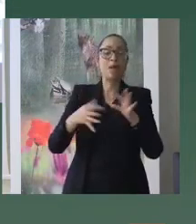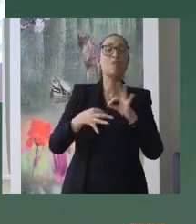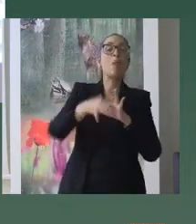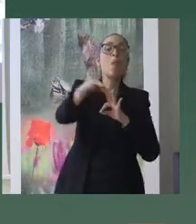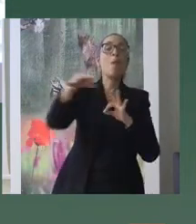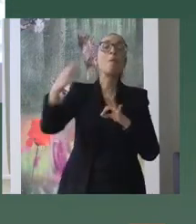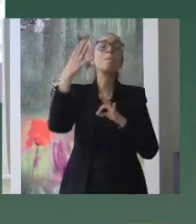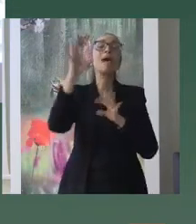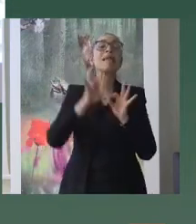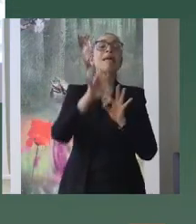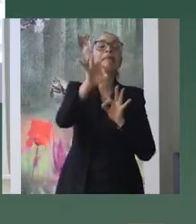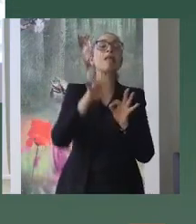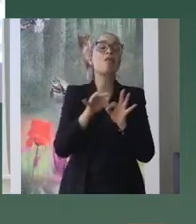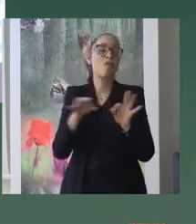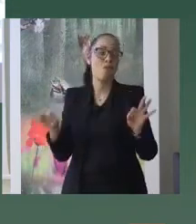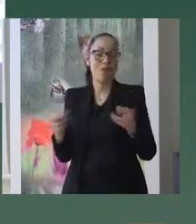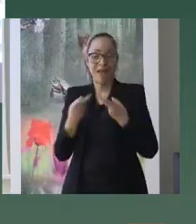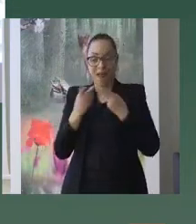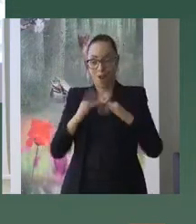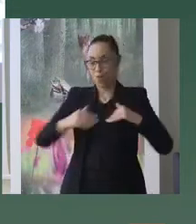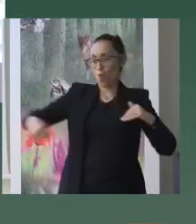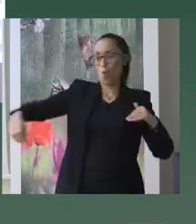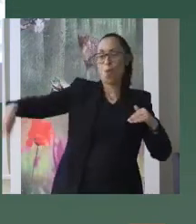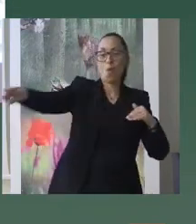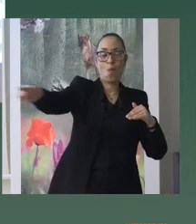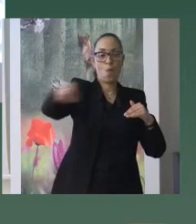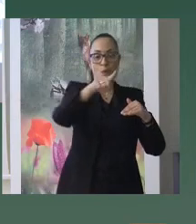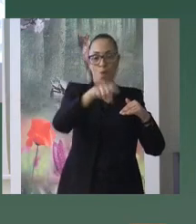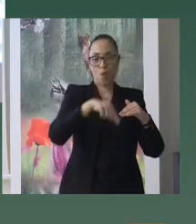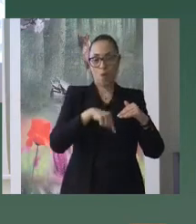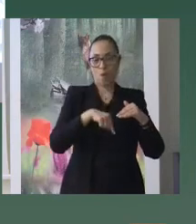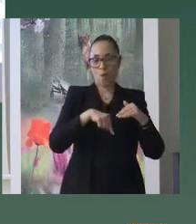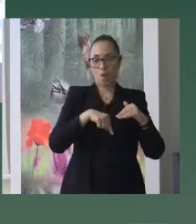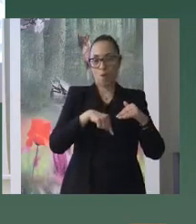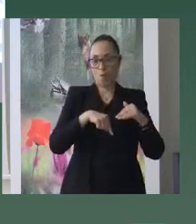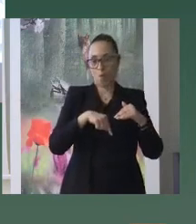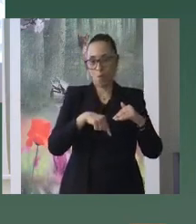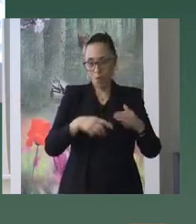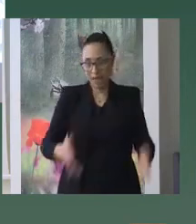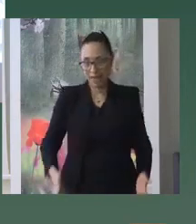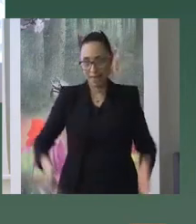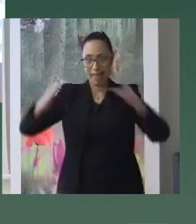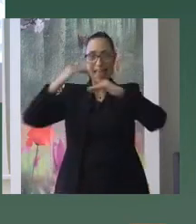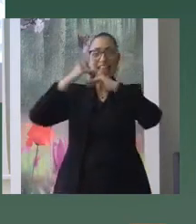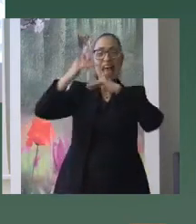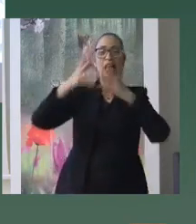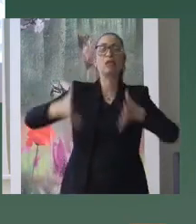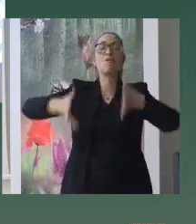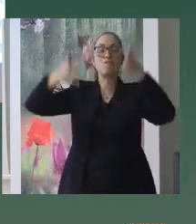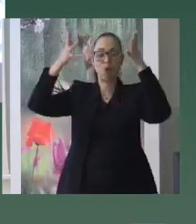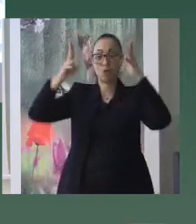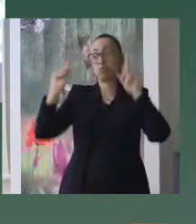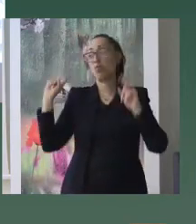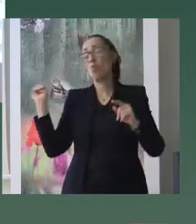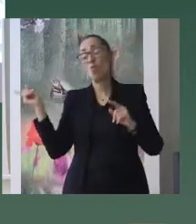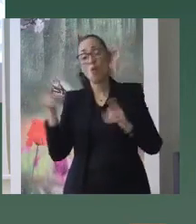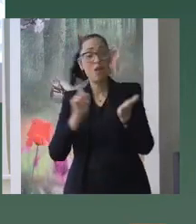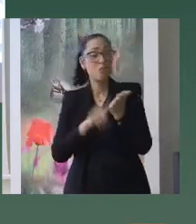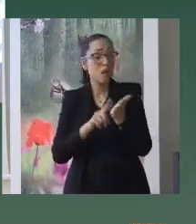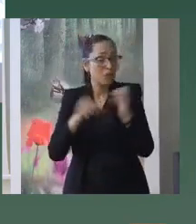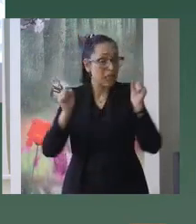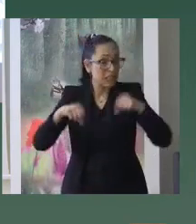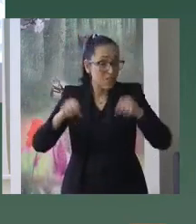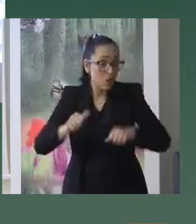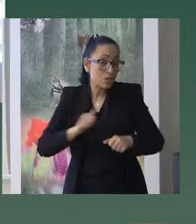περίπου 50 τετραγωνικά μέτρα ελεύθερο σε ένα κοινόχρηστο, σε μια κοινόχρηστη ανάρτηση πολυκατοικίας, που πρέπει να συμφωνήσουν